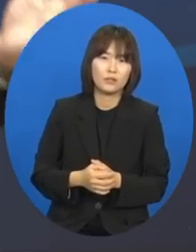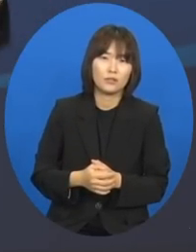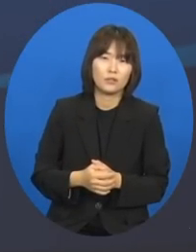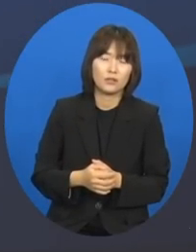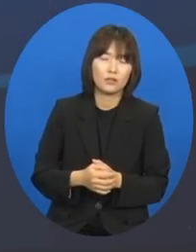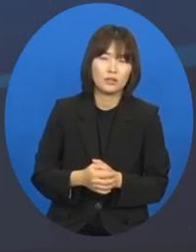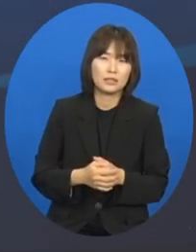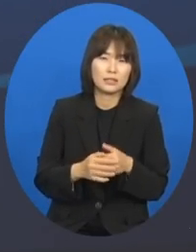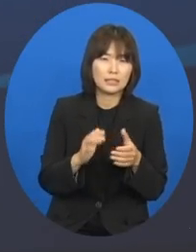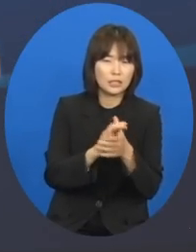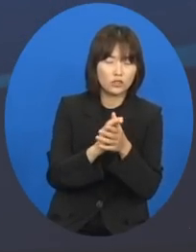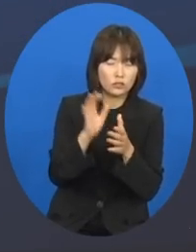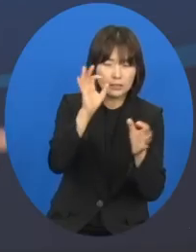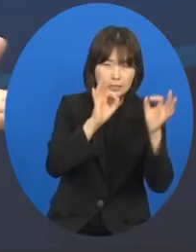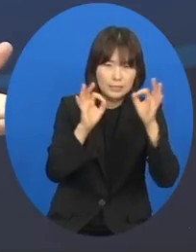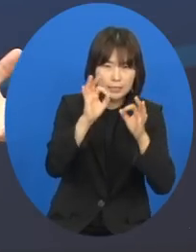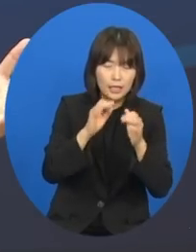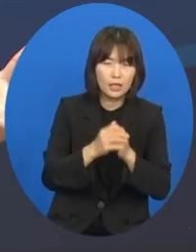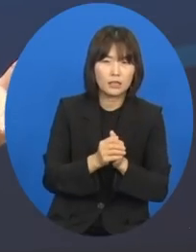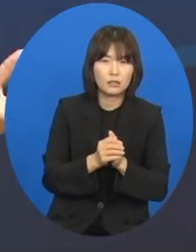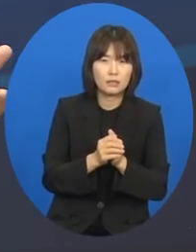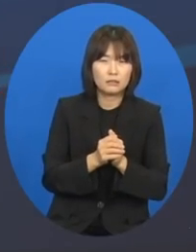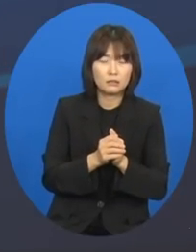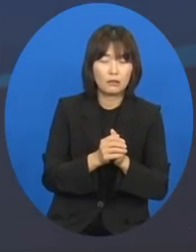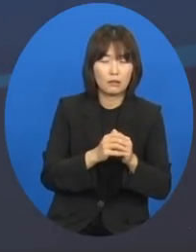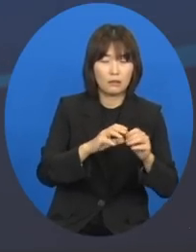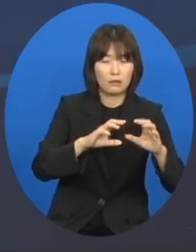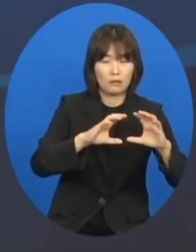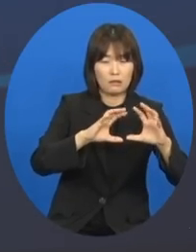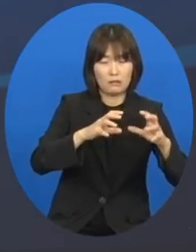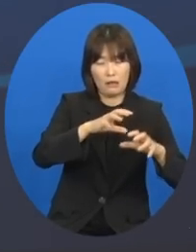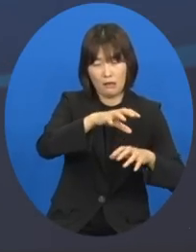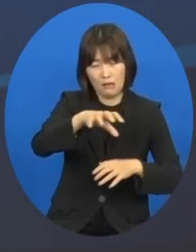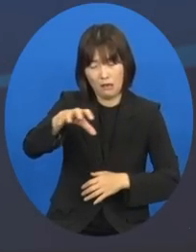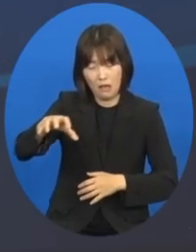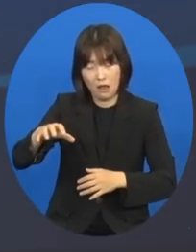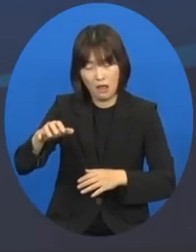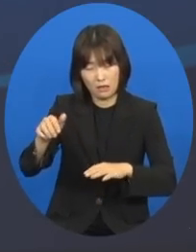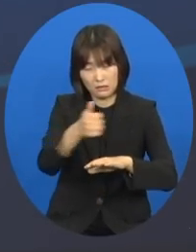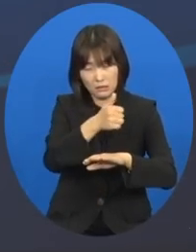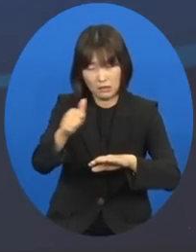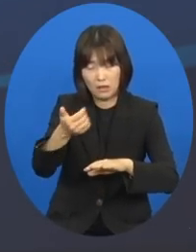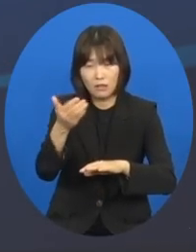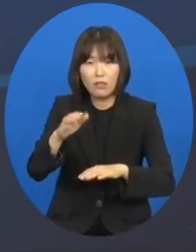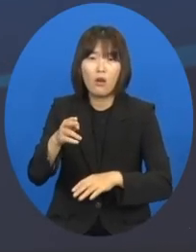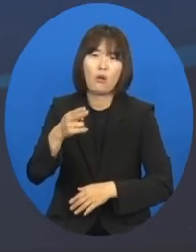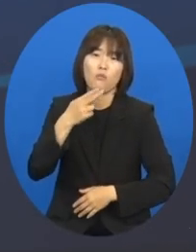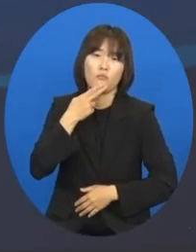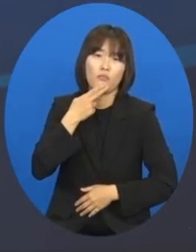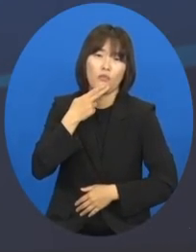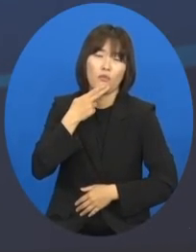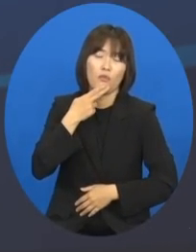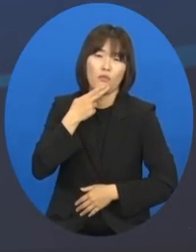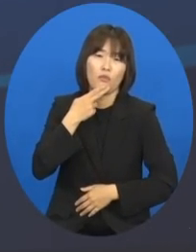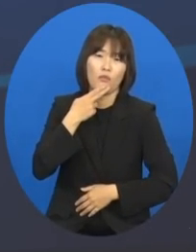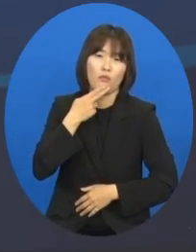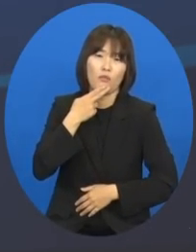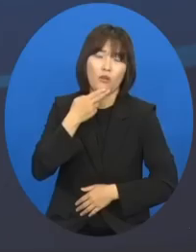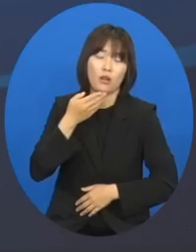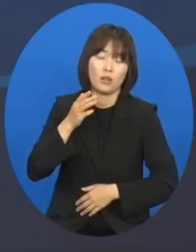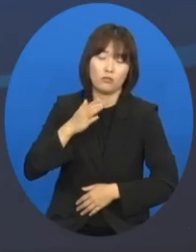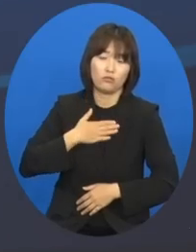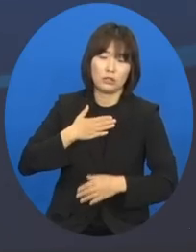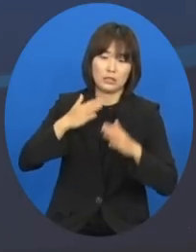뭐 여름나라에도 가고 여기저기 다 다녀봤는데 없어요 그런데 집에 돌아와 보니까 우리 집 새장 안에